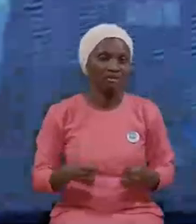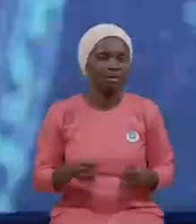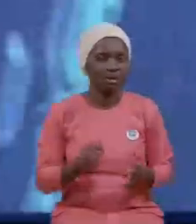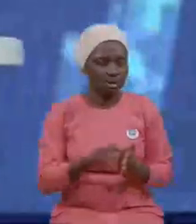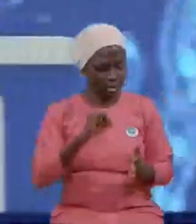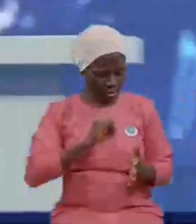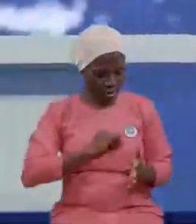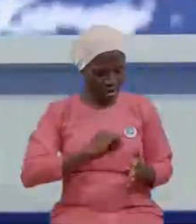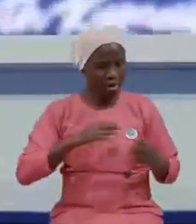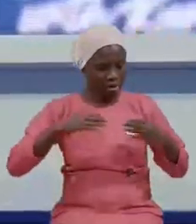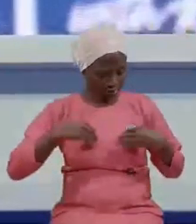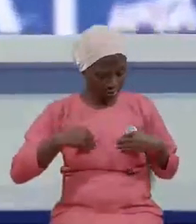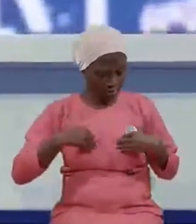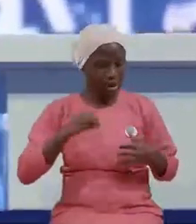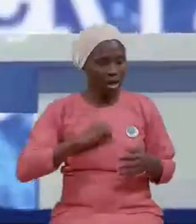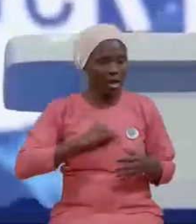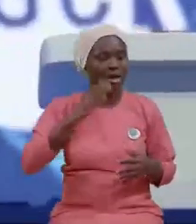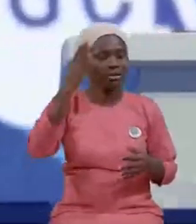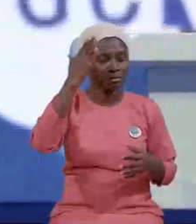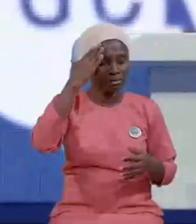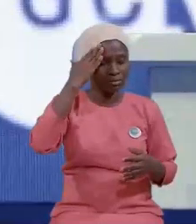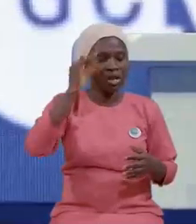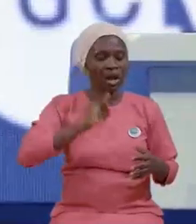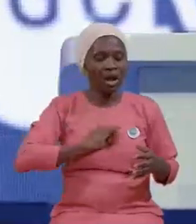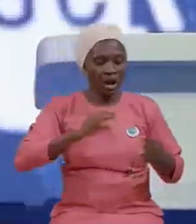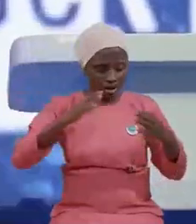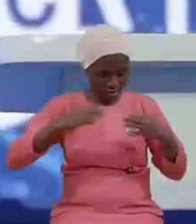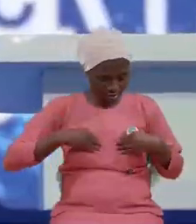Je reconnais, j'affirme.